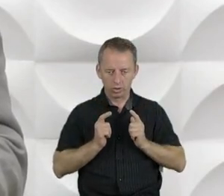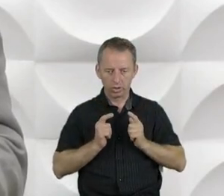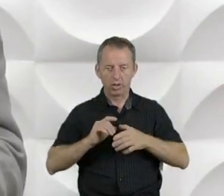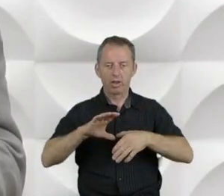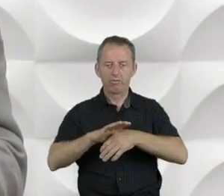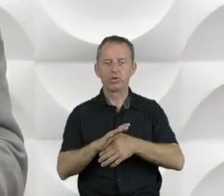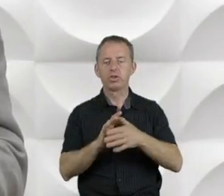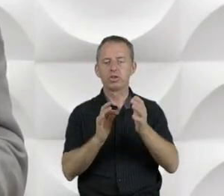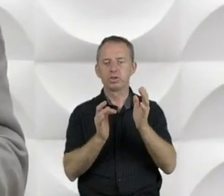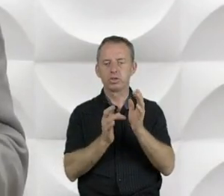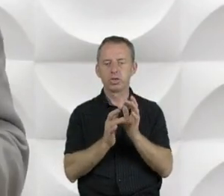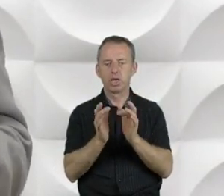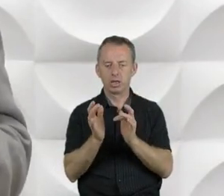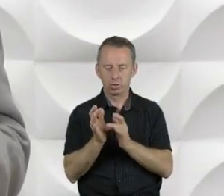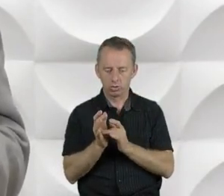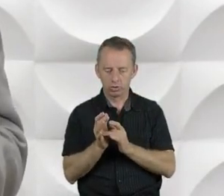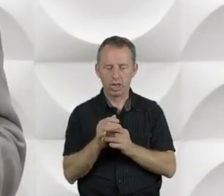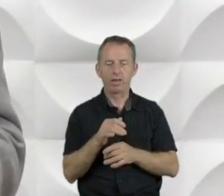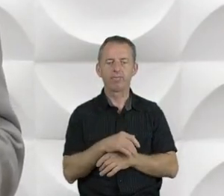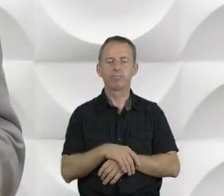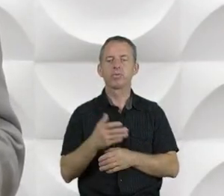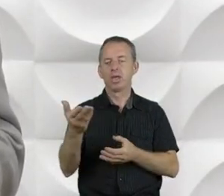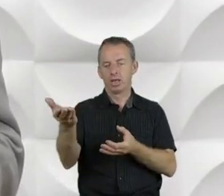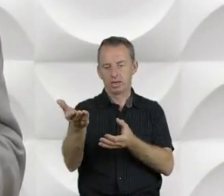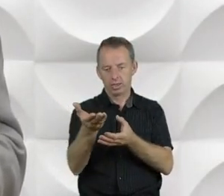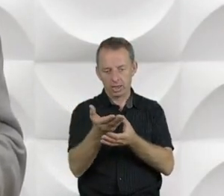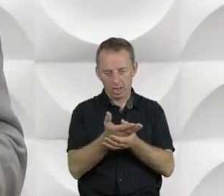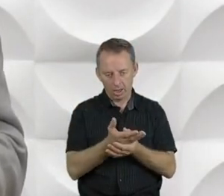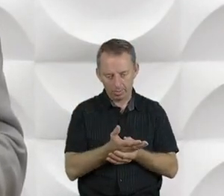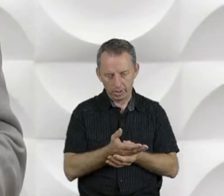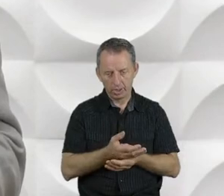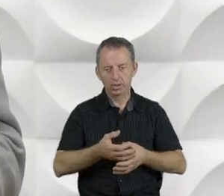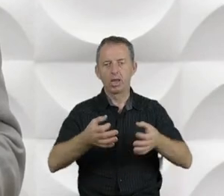odpoczynek w Jezusie. Tak więc zapraszam teraz